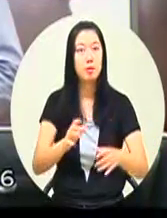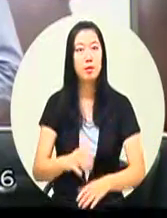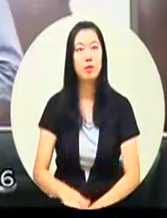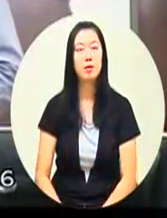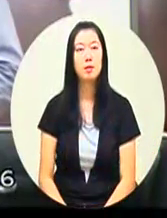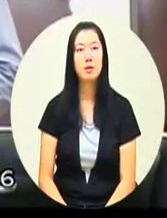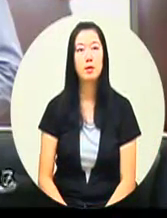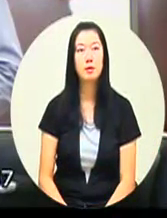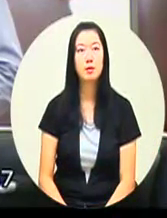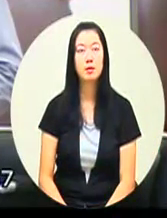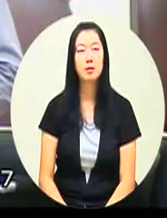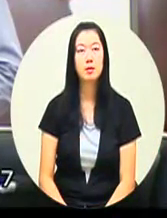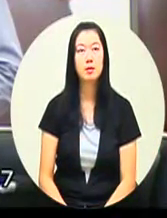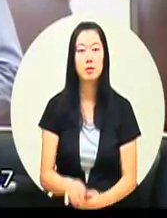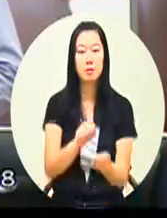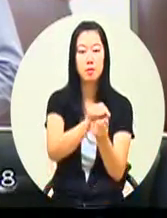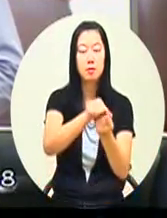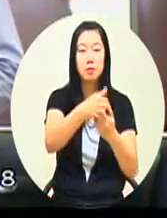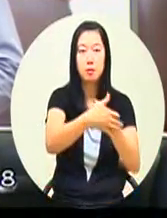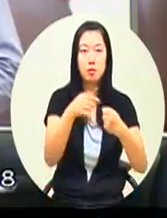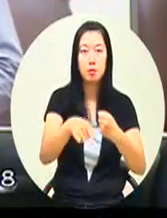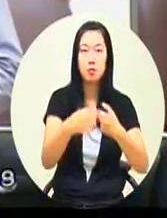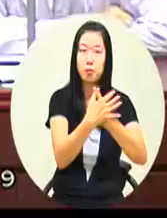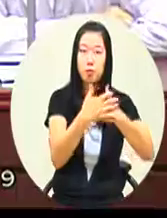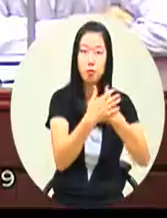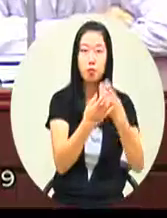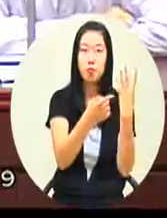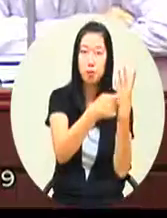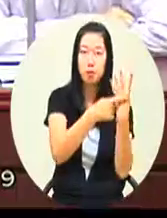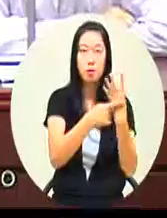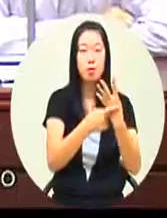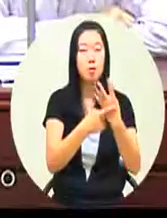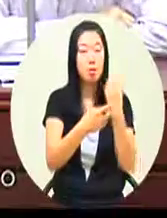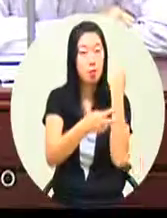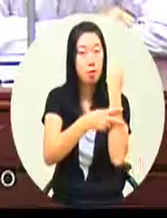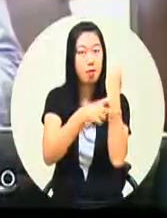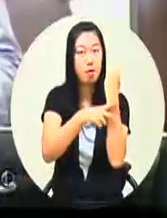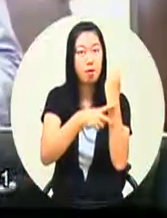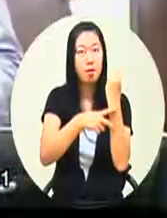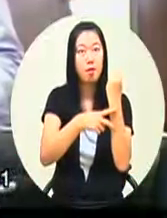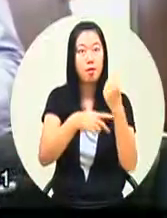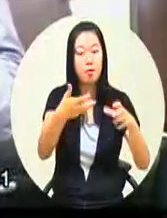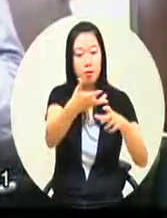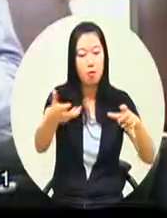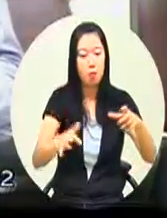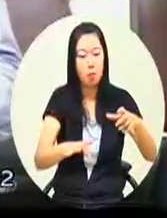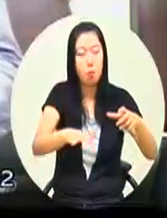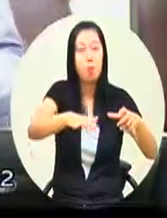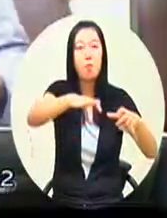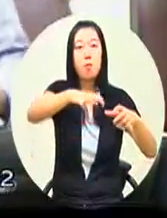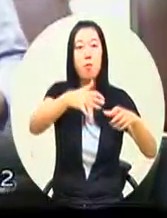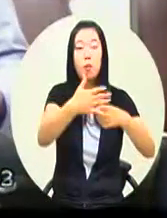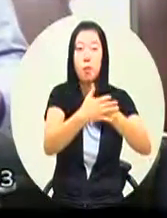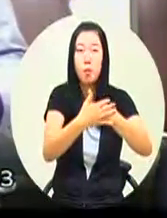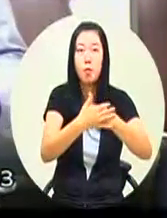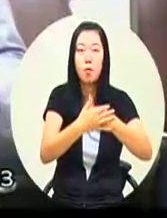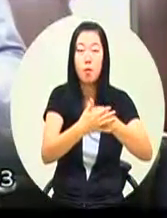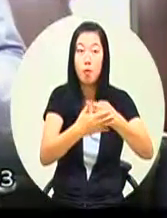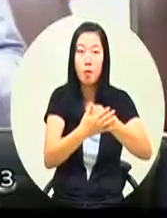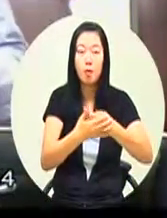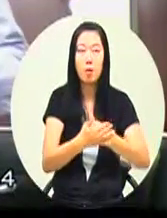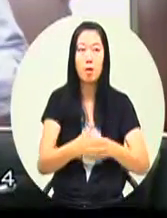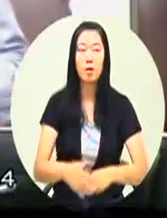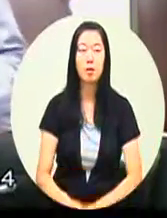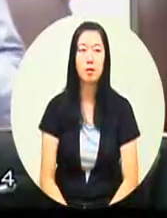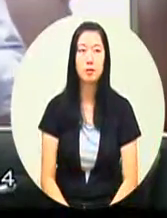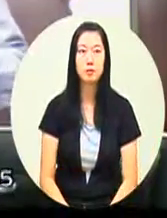哦，陈清路 旁边是宝叶里自洪池， 宝叶自洪池，一他一看就是自洪池，我咪讲安尼唔好啦吼，